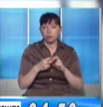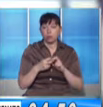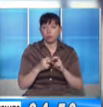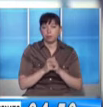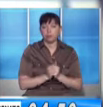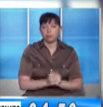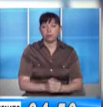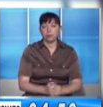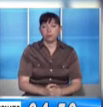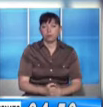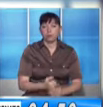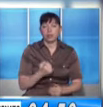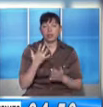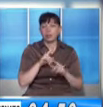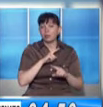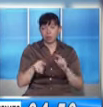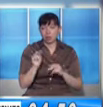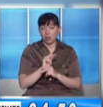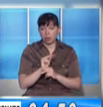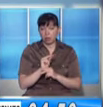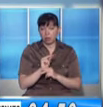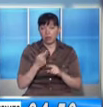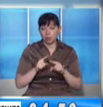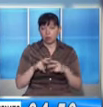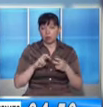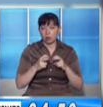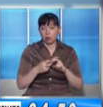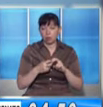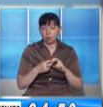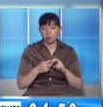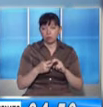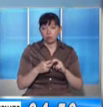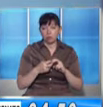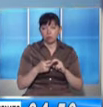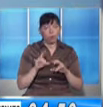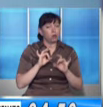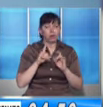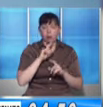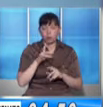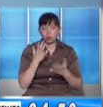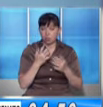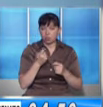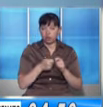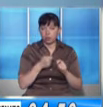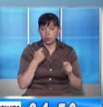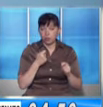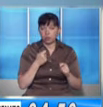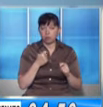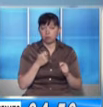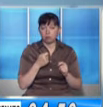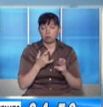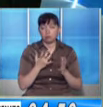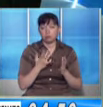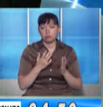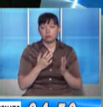Dacă reparăm repede această problemă, atunci nu iau publicitate, dar dacă nu, atunci să ne voi...